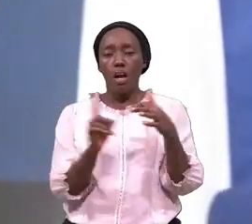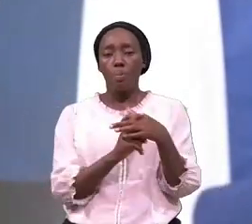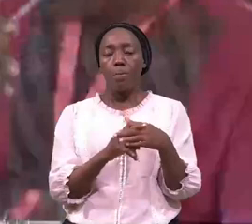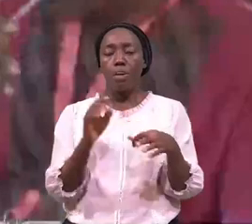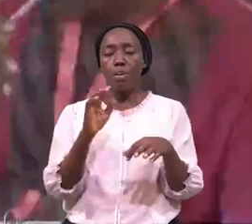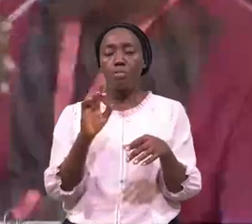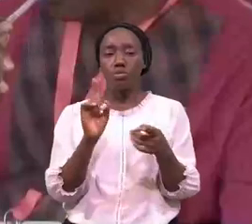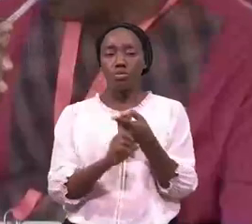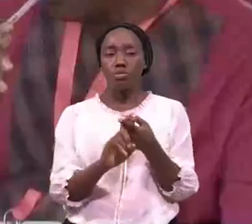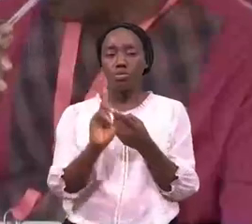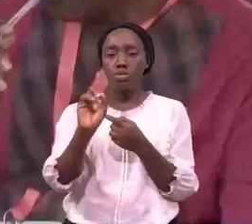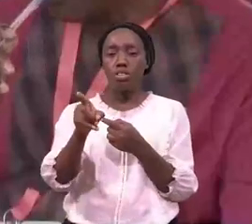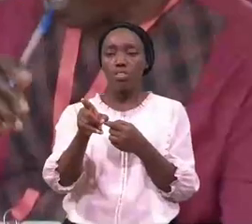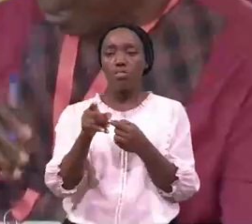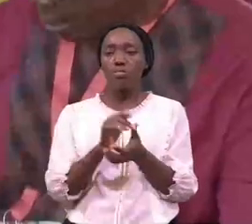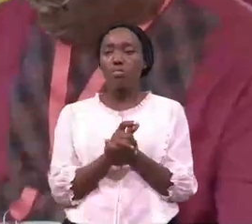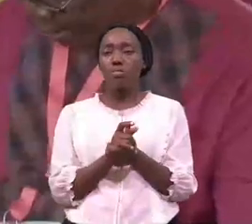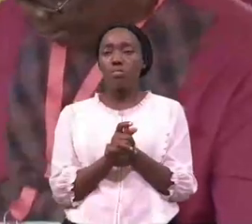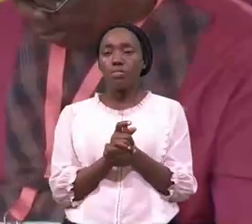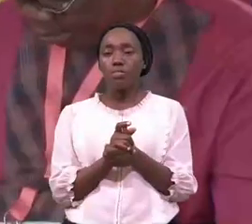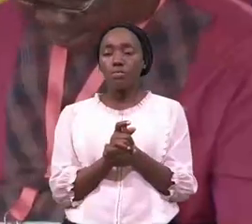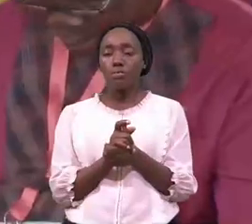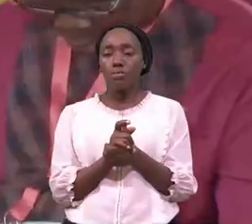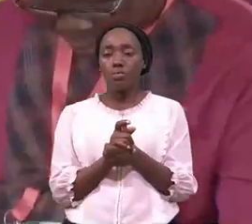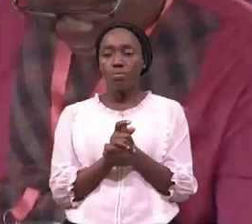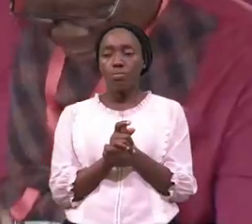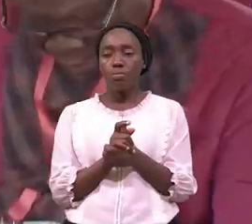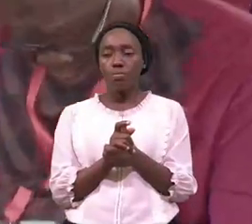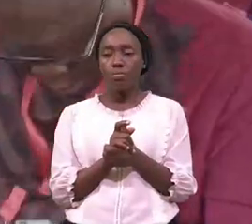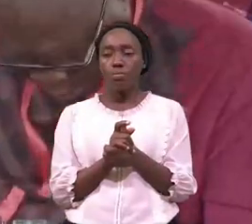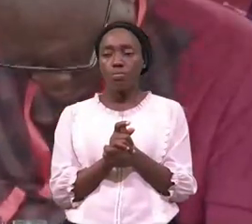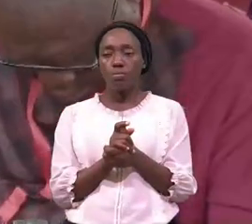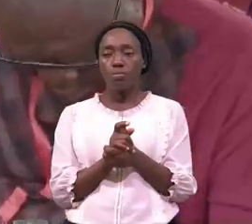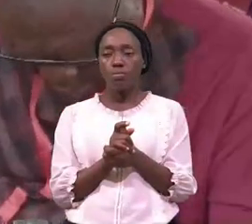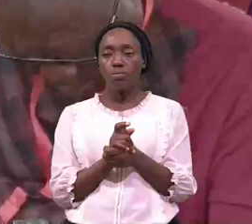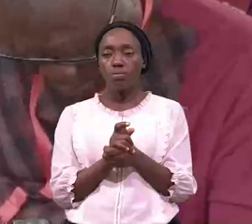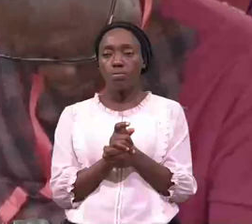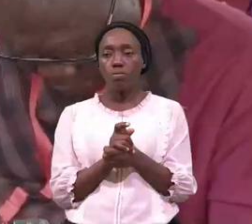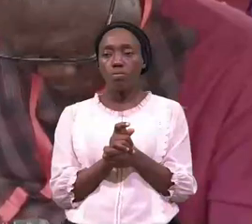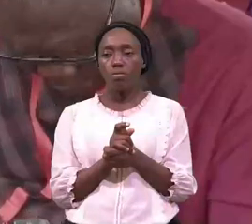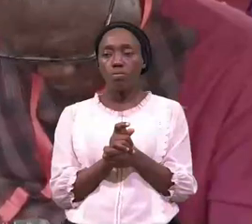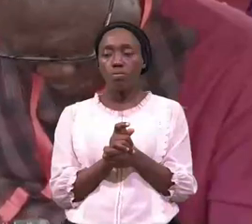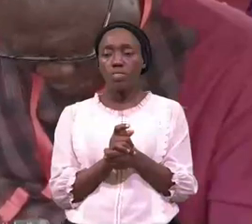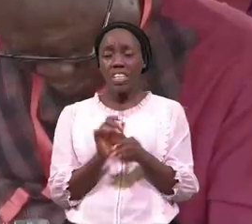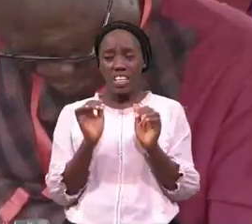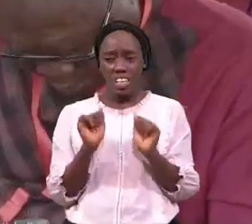Quand je te suis apparu pour t'établir ministre et témoin des choses que tu as vues et de celles pour lesquelles je t'apparaîtrai.